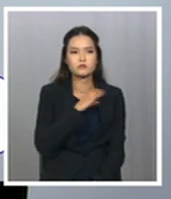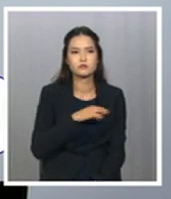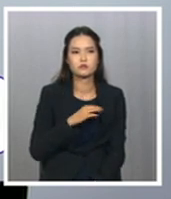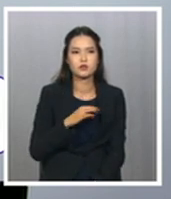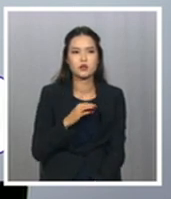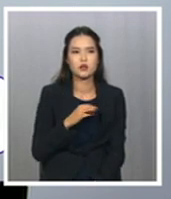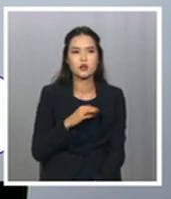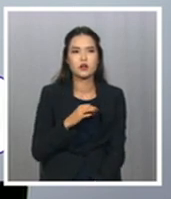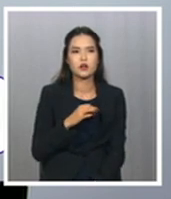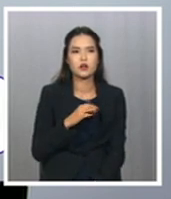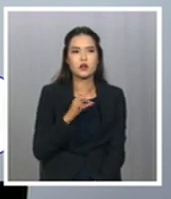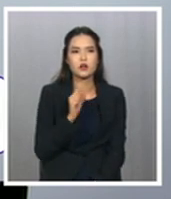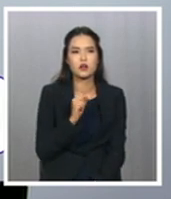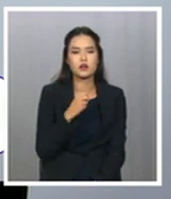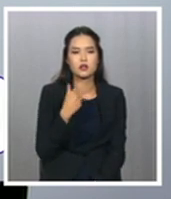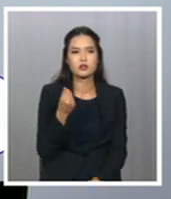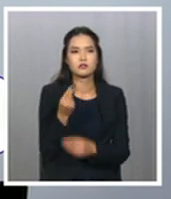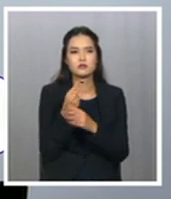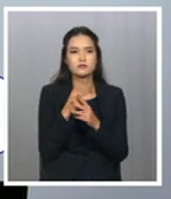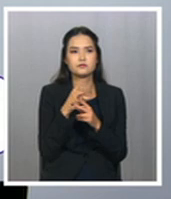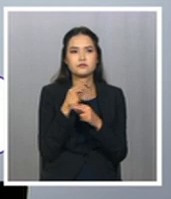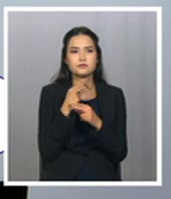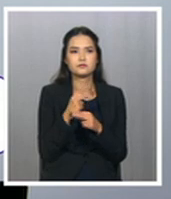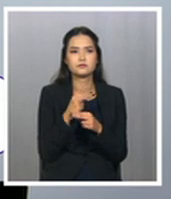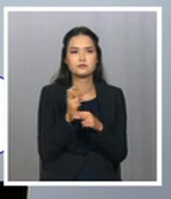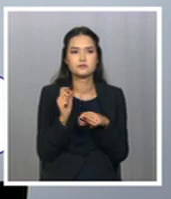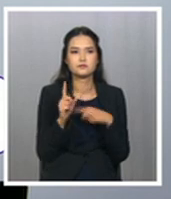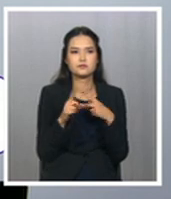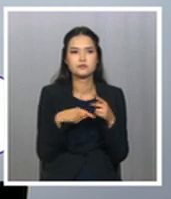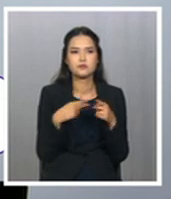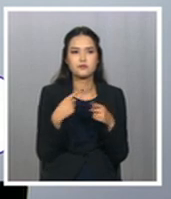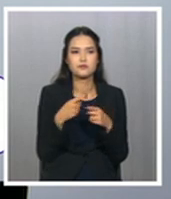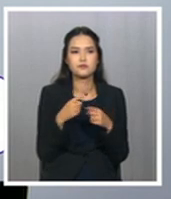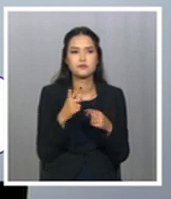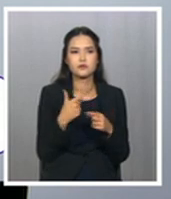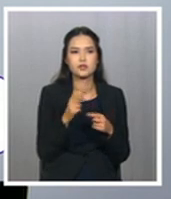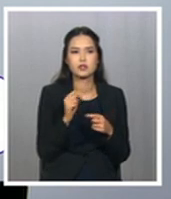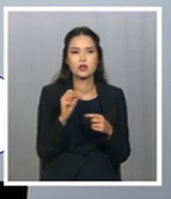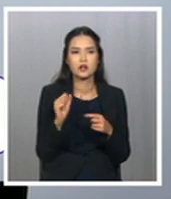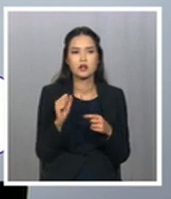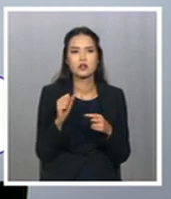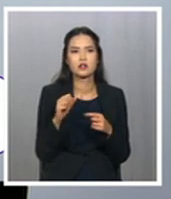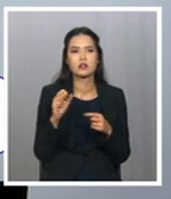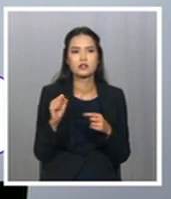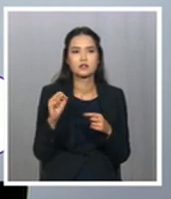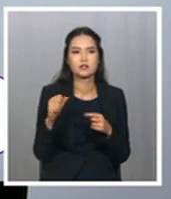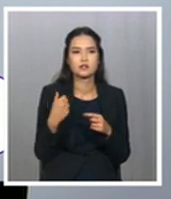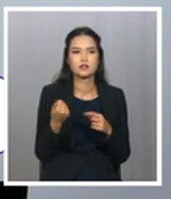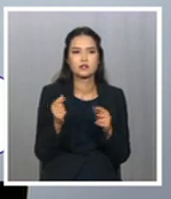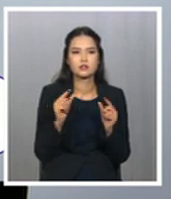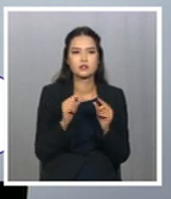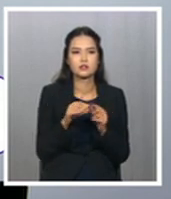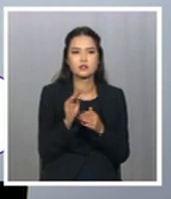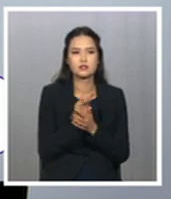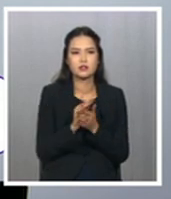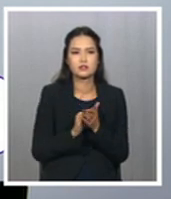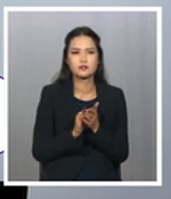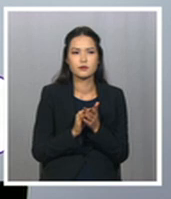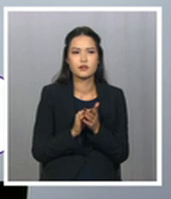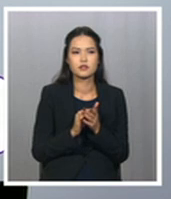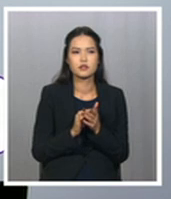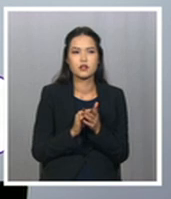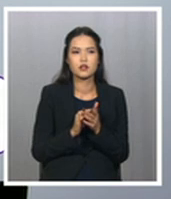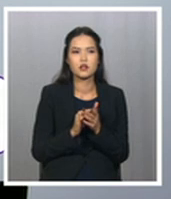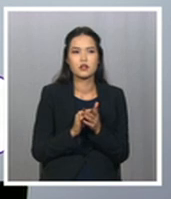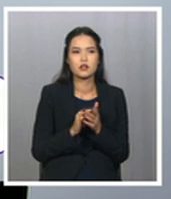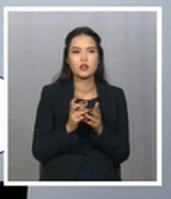де таңбаларына назар аударыңыздар. Келесі гаметаларды жеке-жеке жазып аламыз. Ал енді оларды